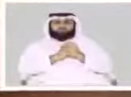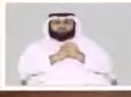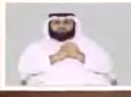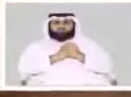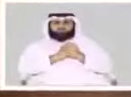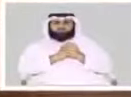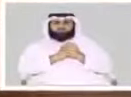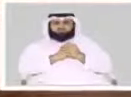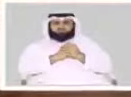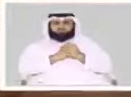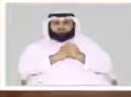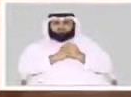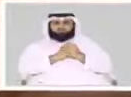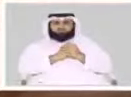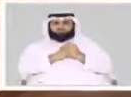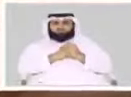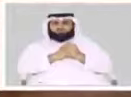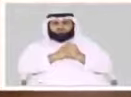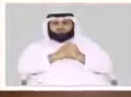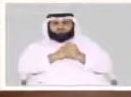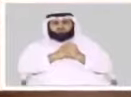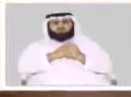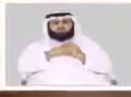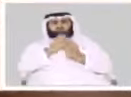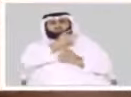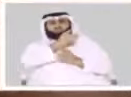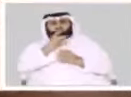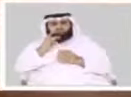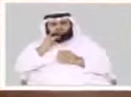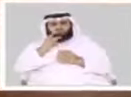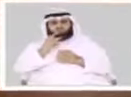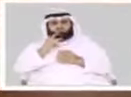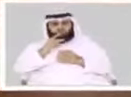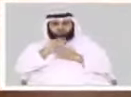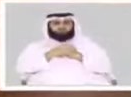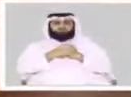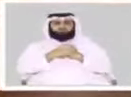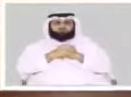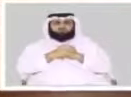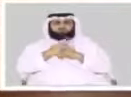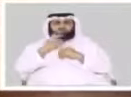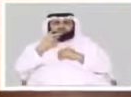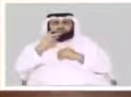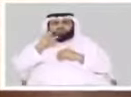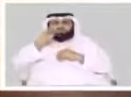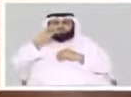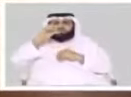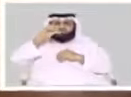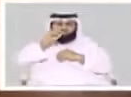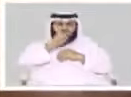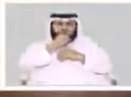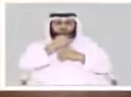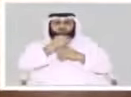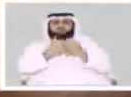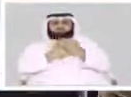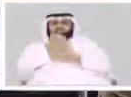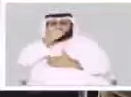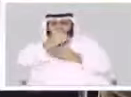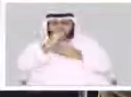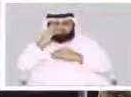حل نكاح المحصنات من أهل الكتاب. تمام الطهور إذا قمتم إلى الصلاة فاغسلوا وجوهكم.